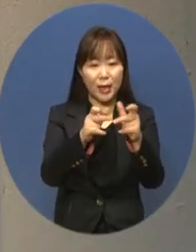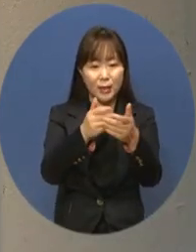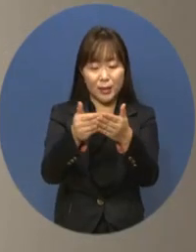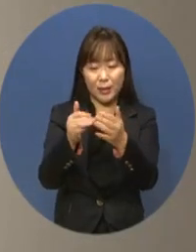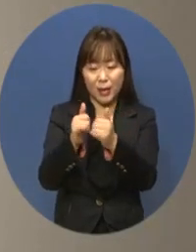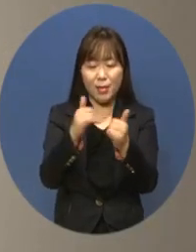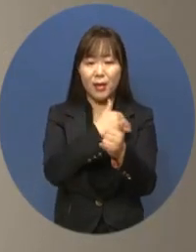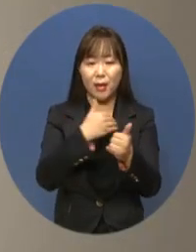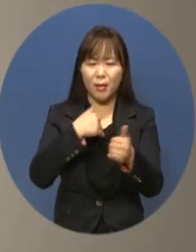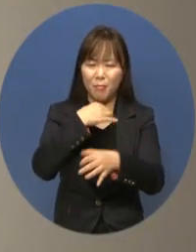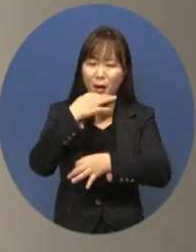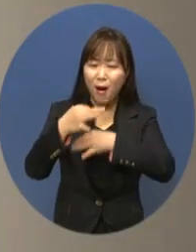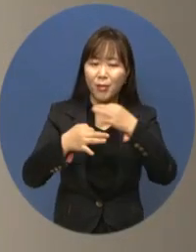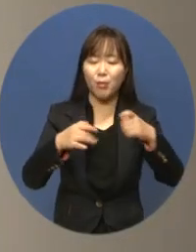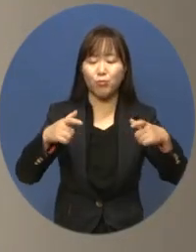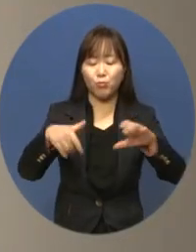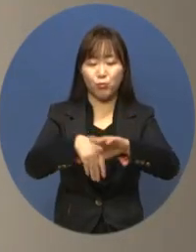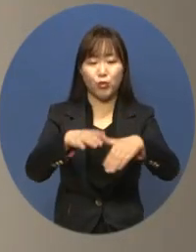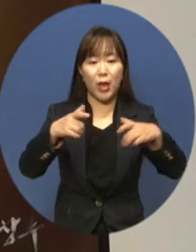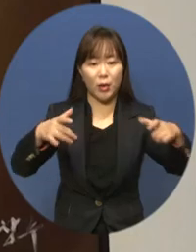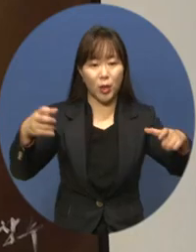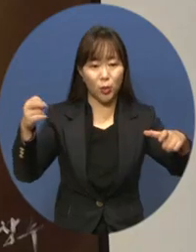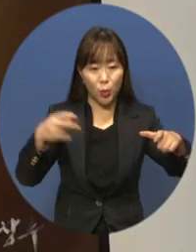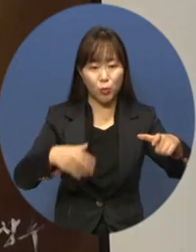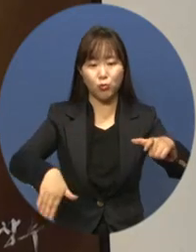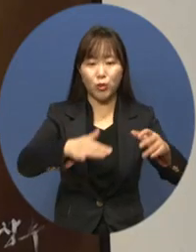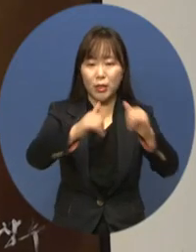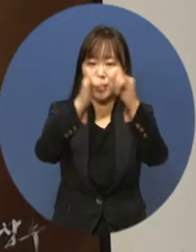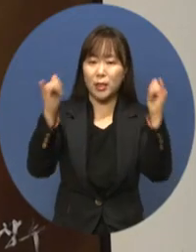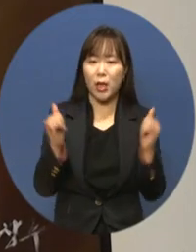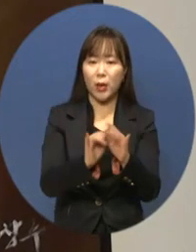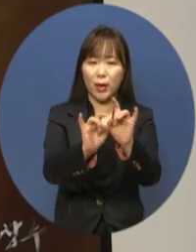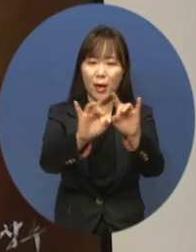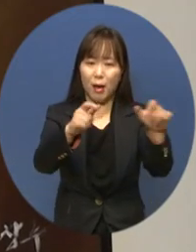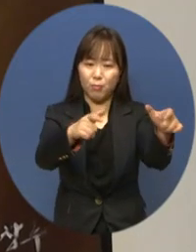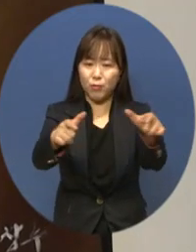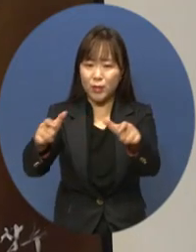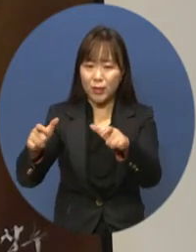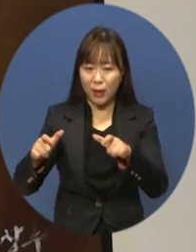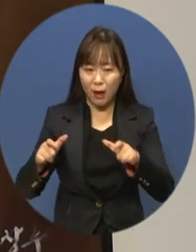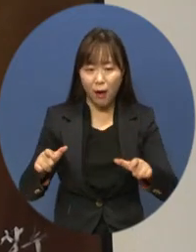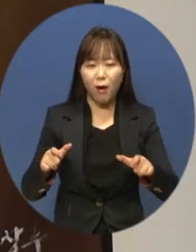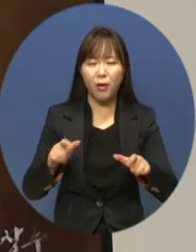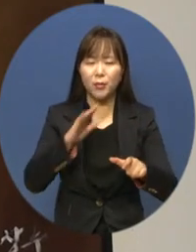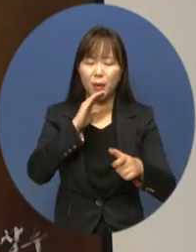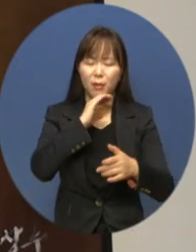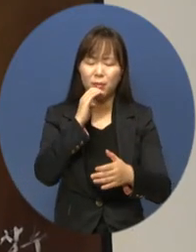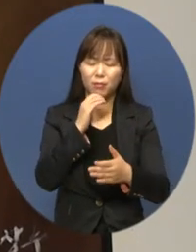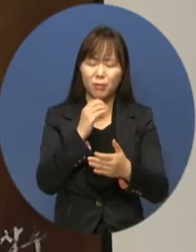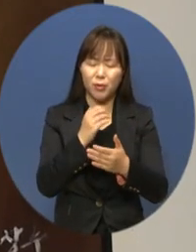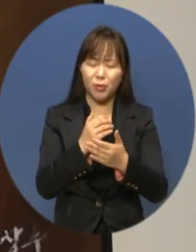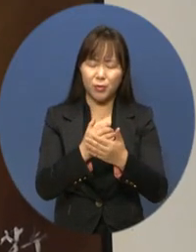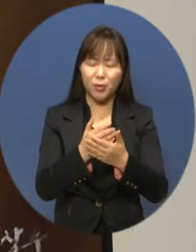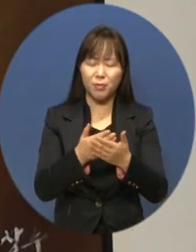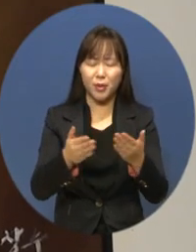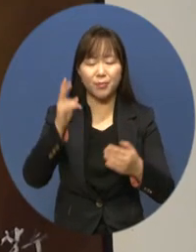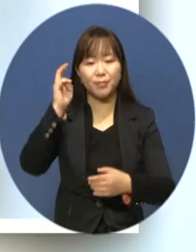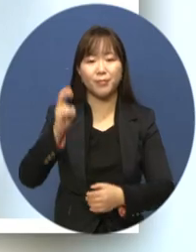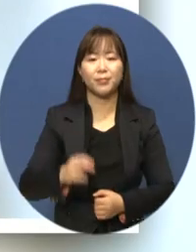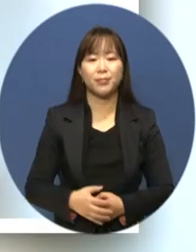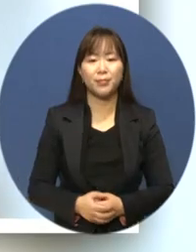작가들의 당당한 목소리는 문학에는 물론 우리 사회 각 분야를 향한 진한 울림으로 퍼져나가고